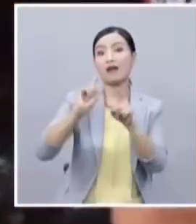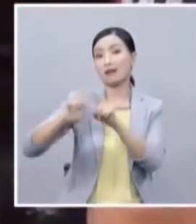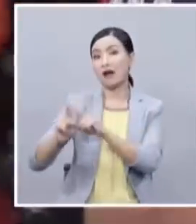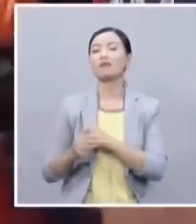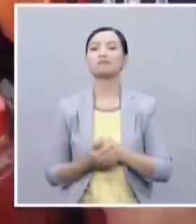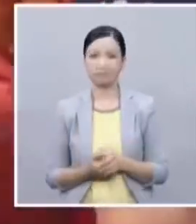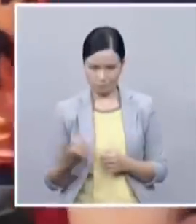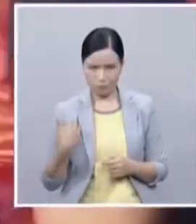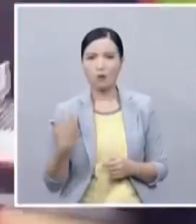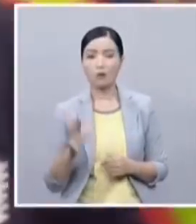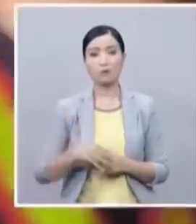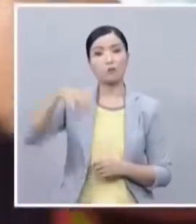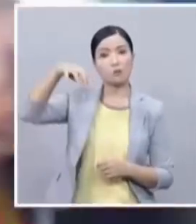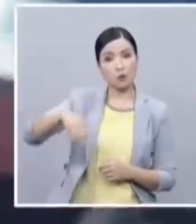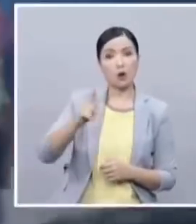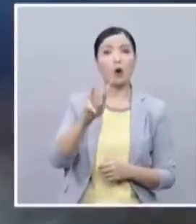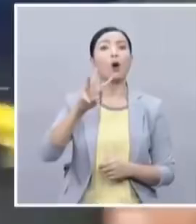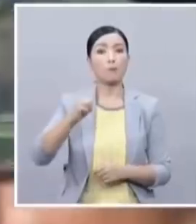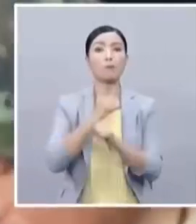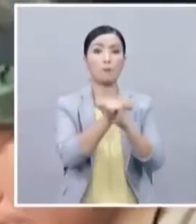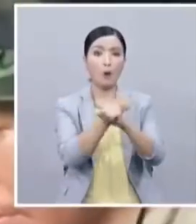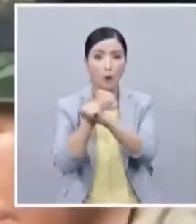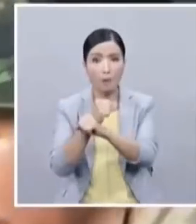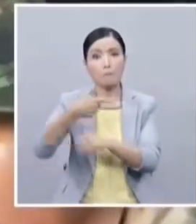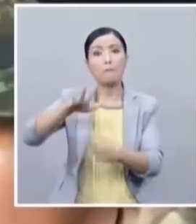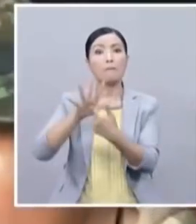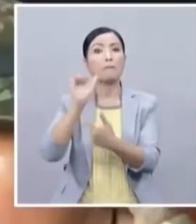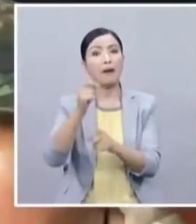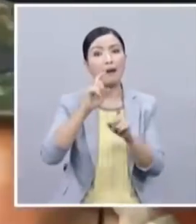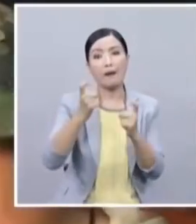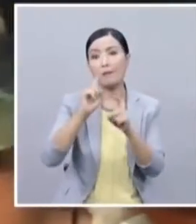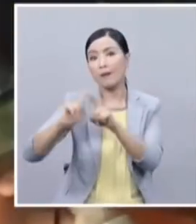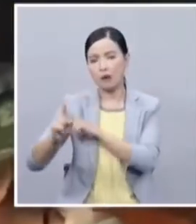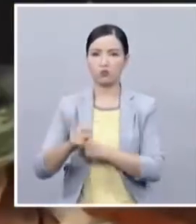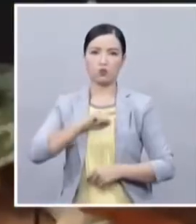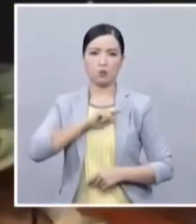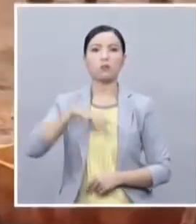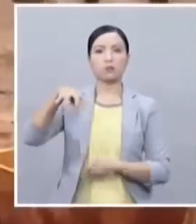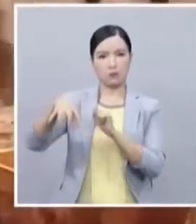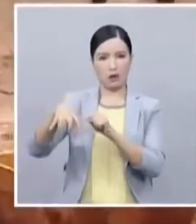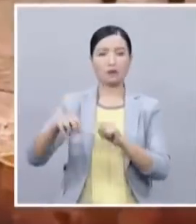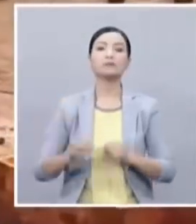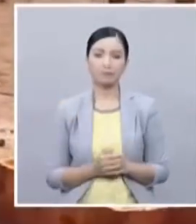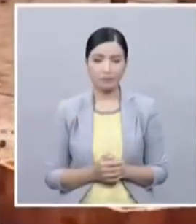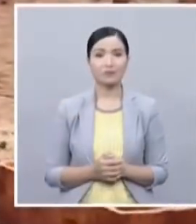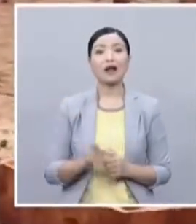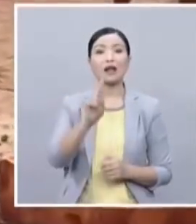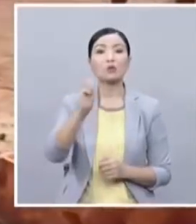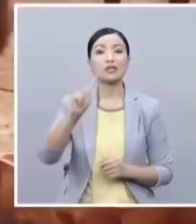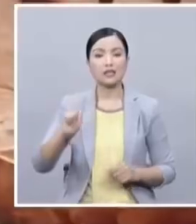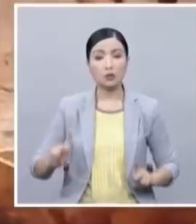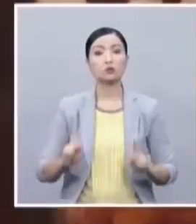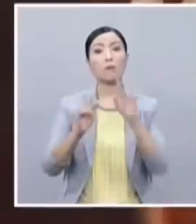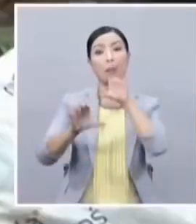ของฝ่ายเรืออยู่แล้วกรมป้องกันและบรรเทาสาธารณภัยรับผิดชอบรัฐมนตรีมหาดไทยกระทรวงมหาดไทยรับผิดช